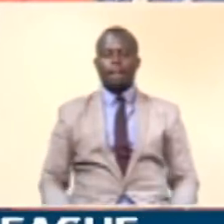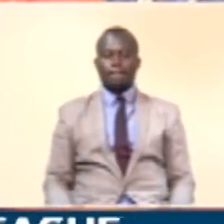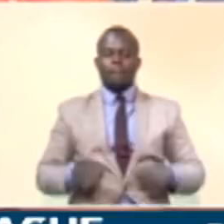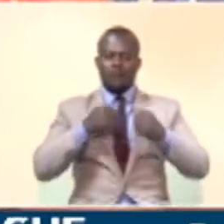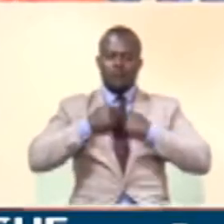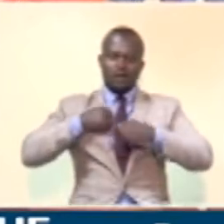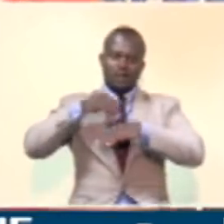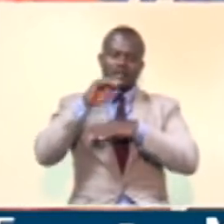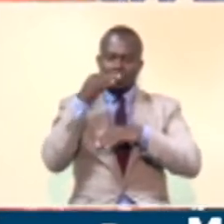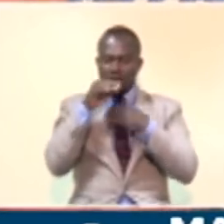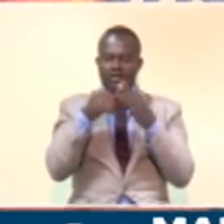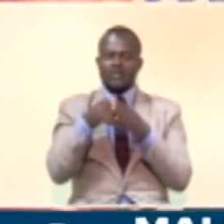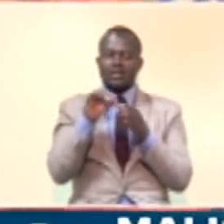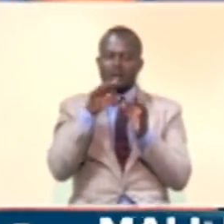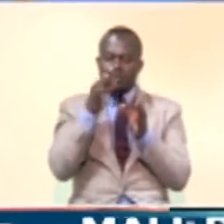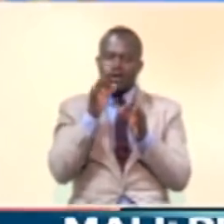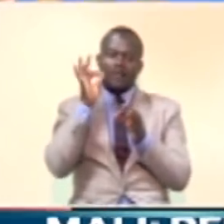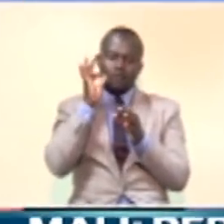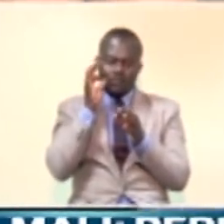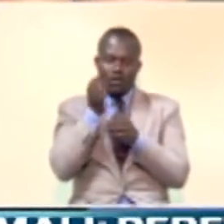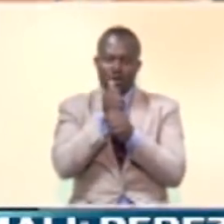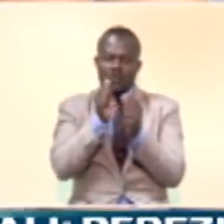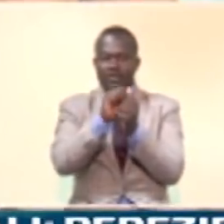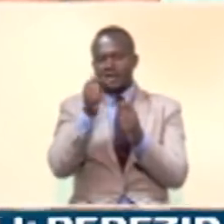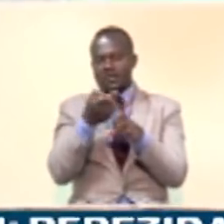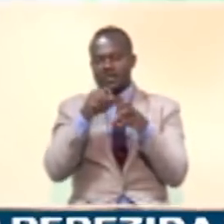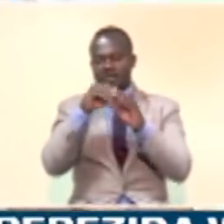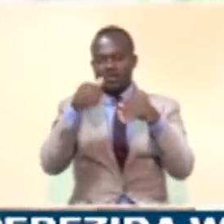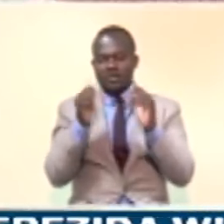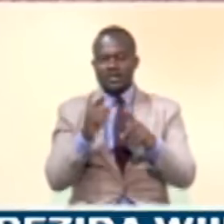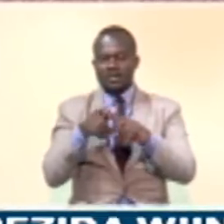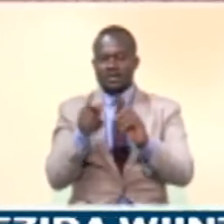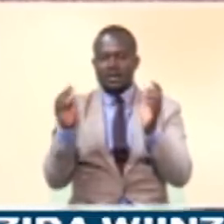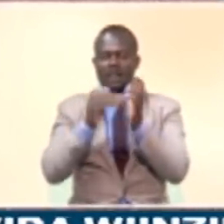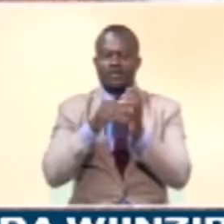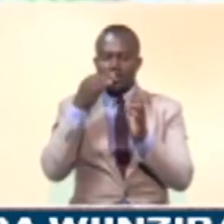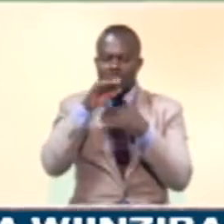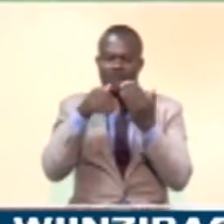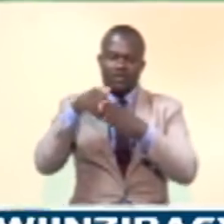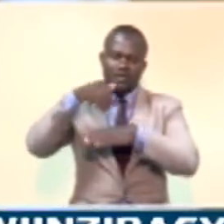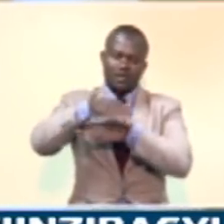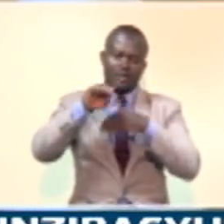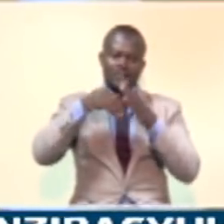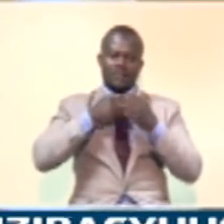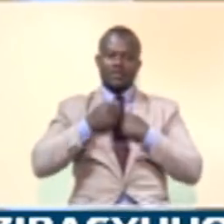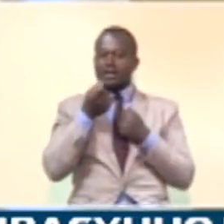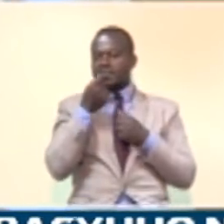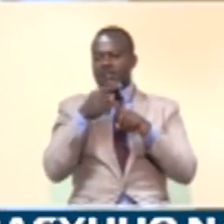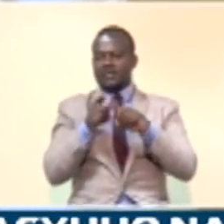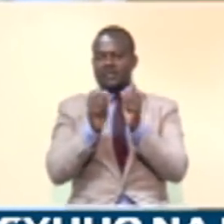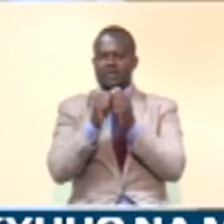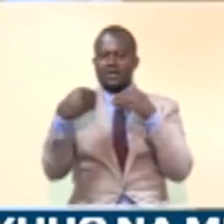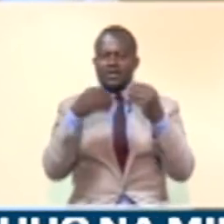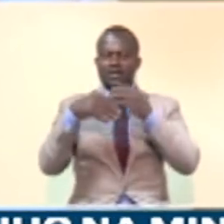mu Faransa imboga imbuto ikawa n'ibindi bikomoka ku buhinzi bitandukanye ndetse ubufaransa bukohereza mu Rwanda imiti inyuranye ibikoresho